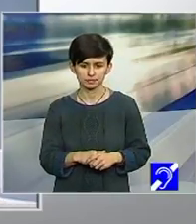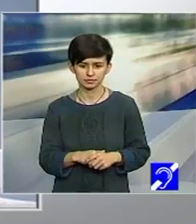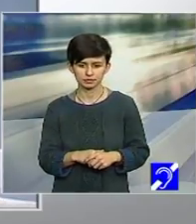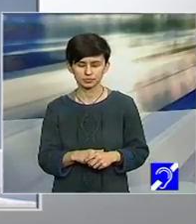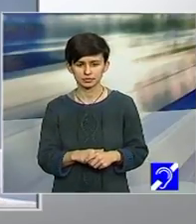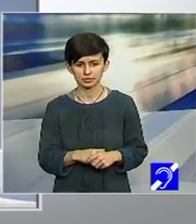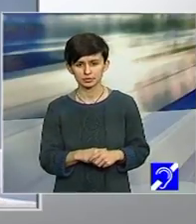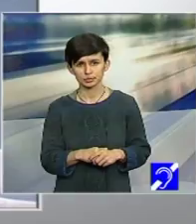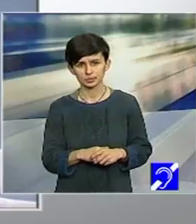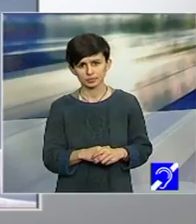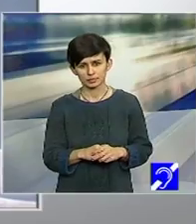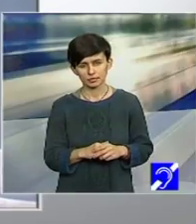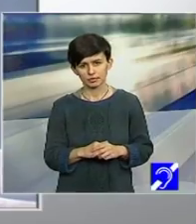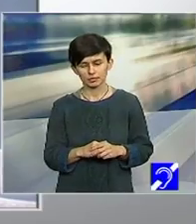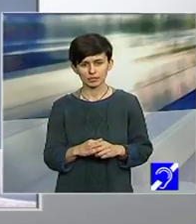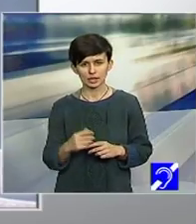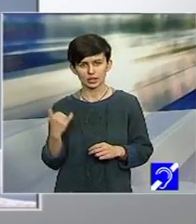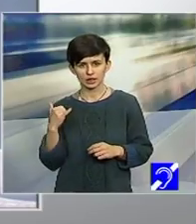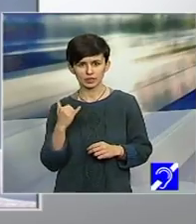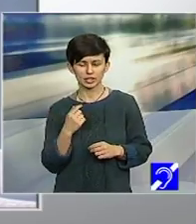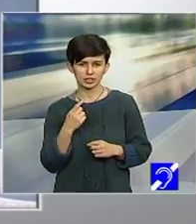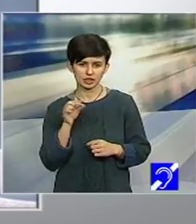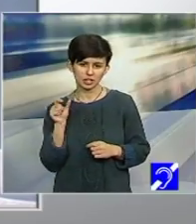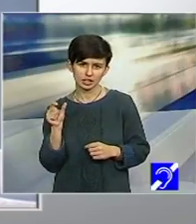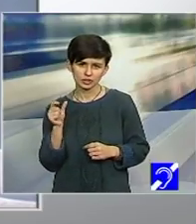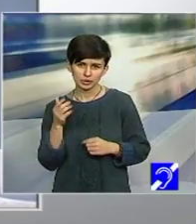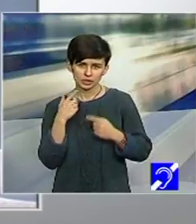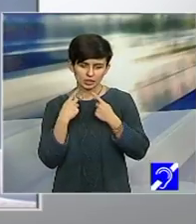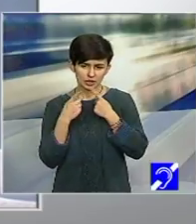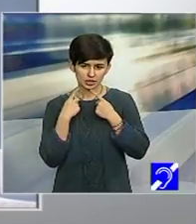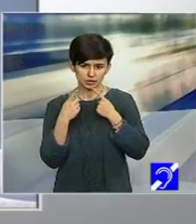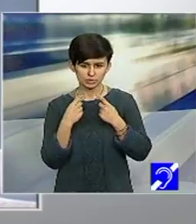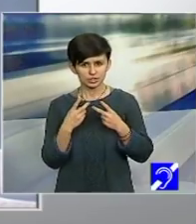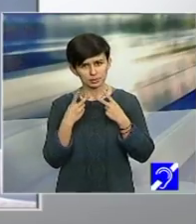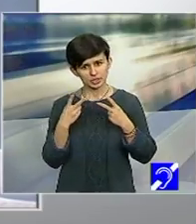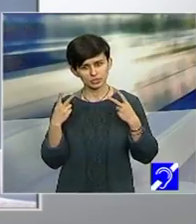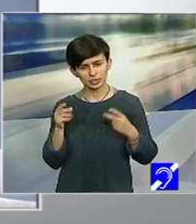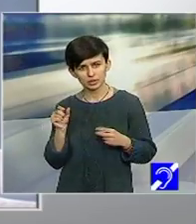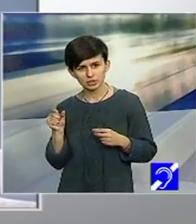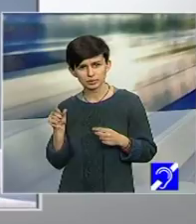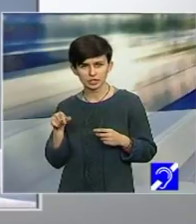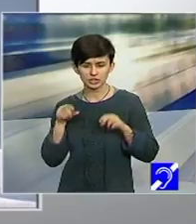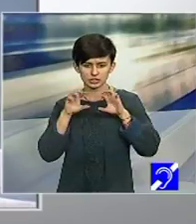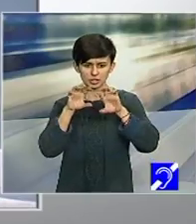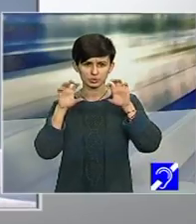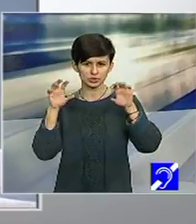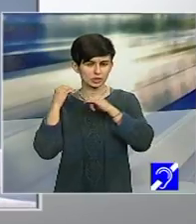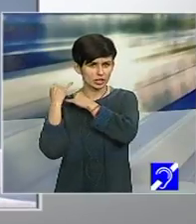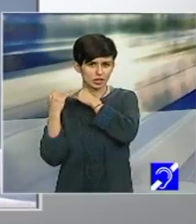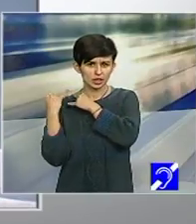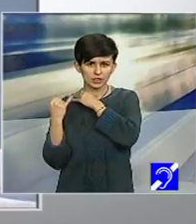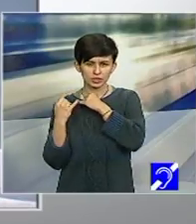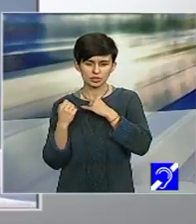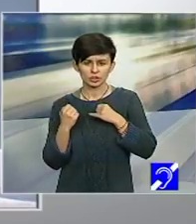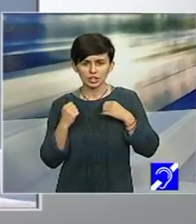când, întorcându-mă la subiectul discuției noastre, principalul subiect, și anume acest muzeu al istoriei evreilor și al